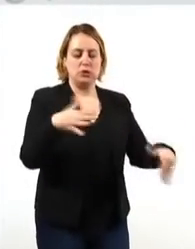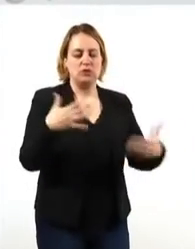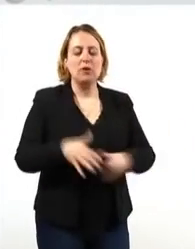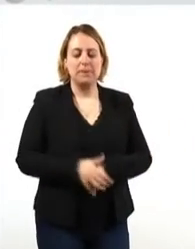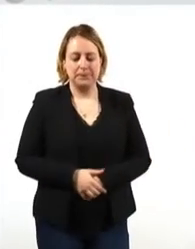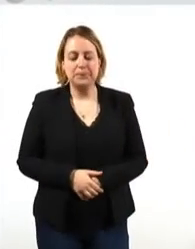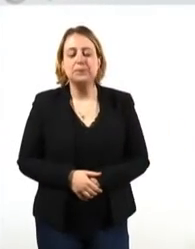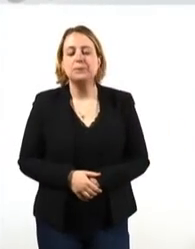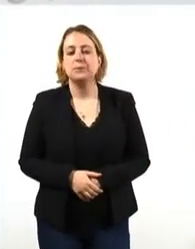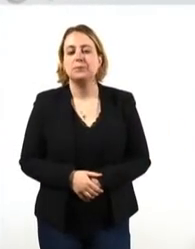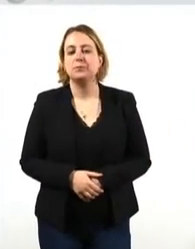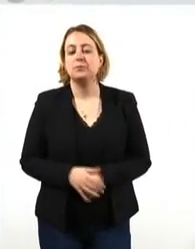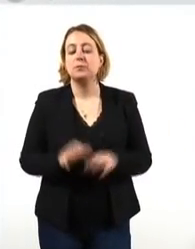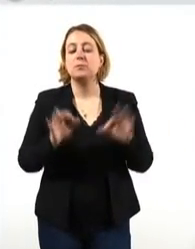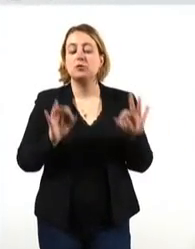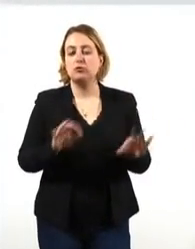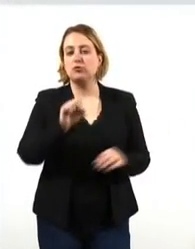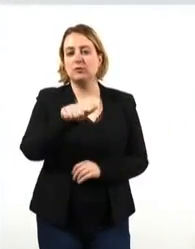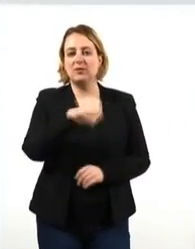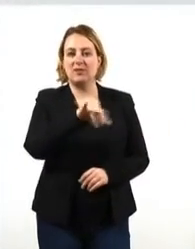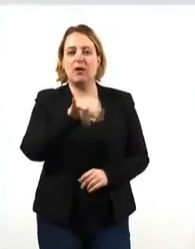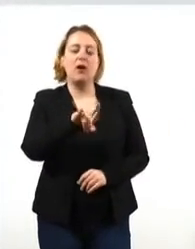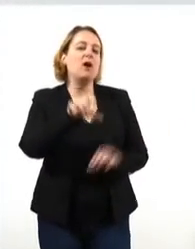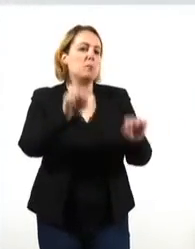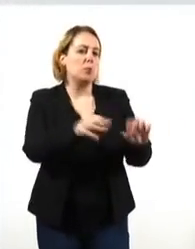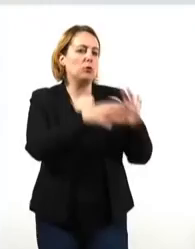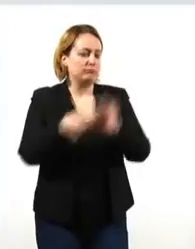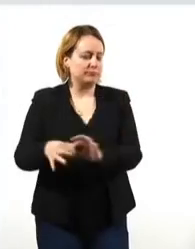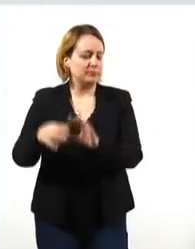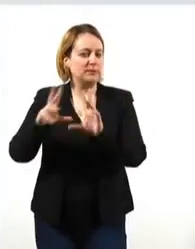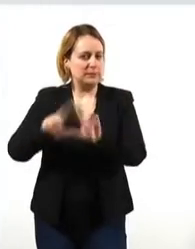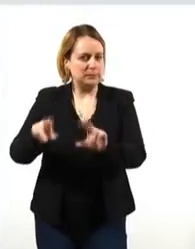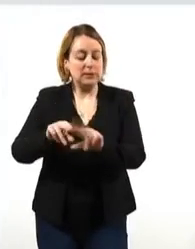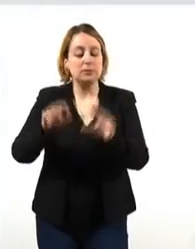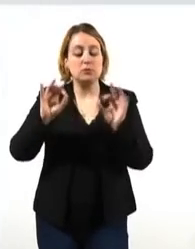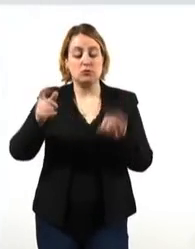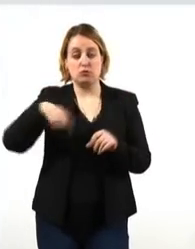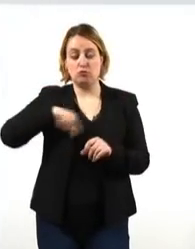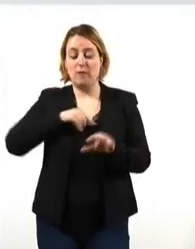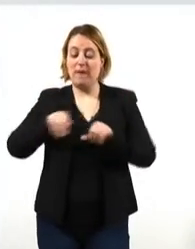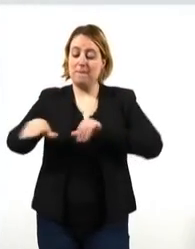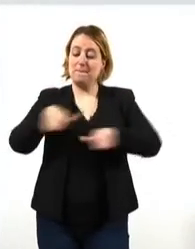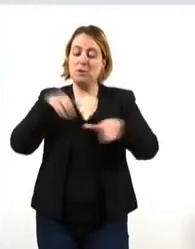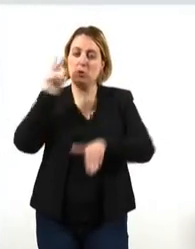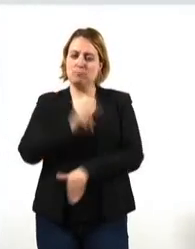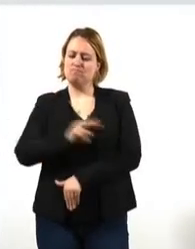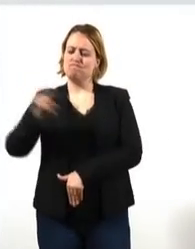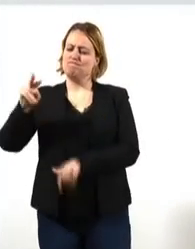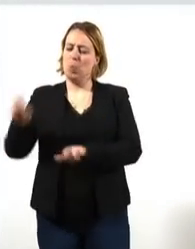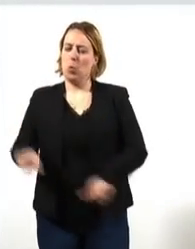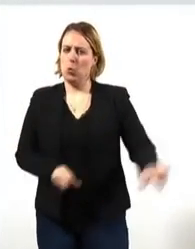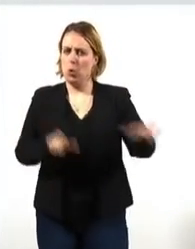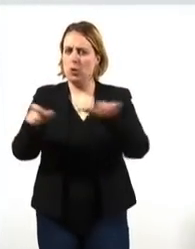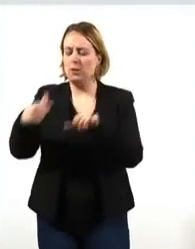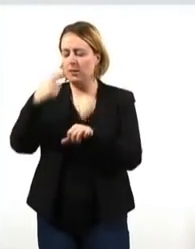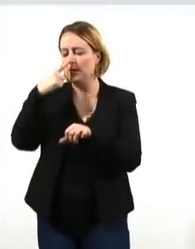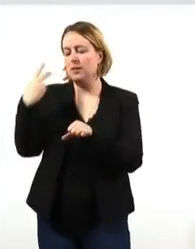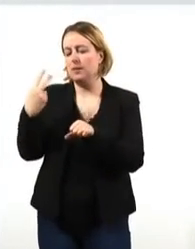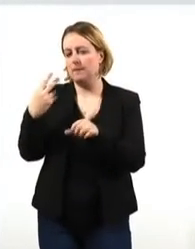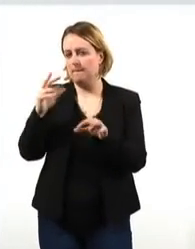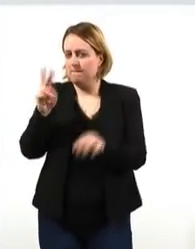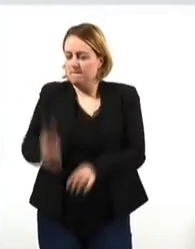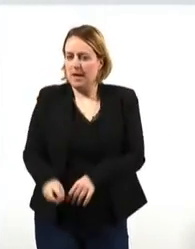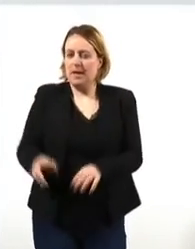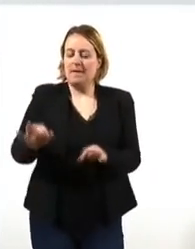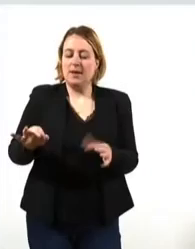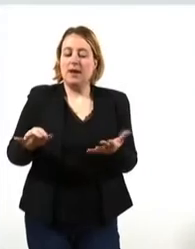pourra rebondir dessus. Peut-être que dans nos modes de contrôle, par exemple, on a augmenté le